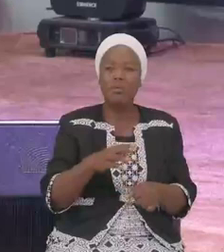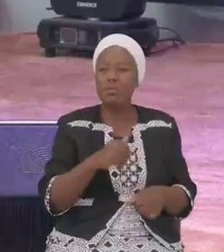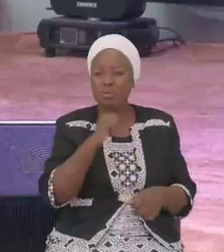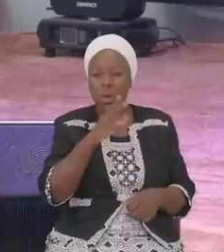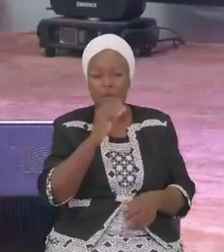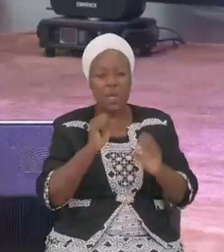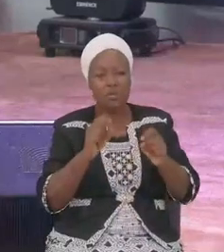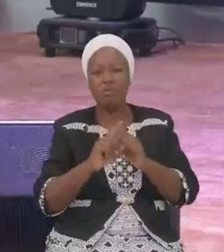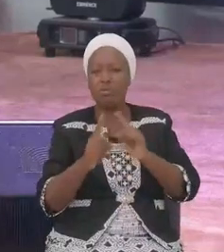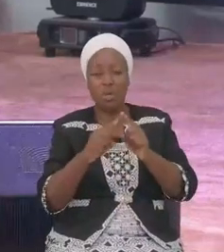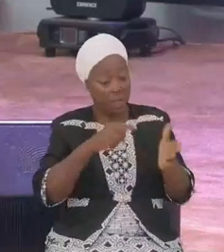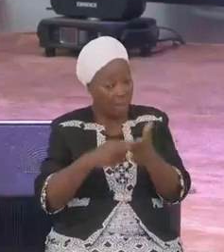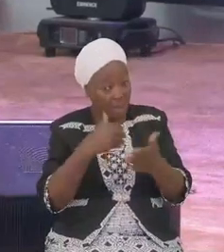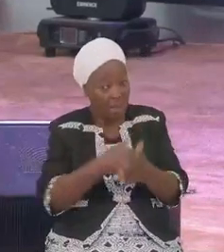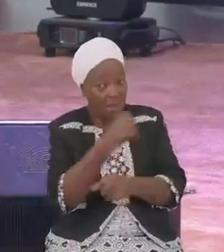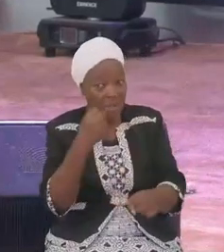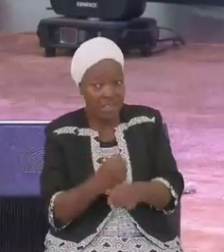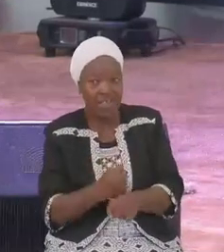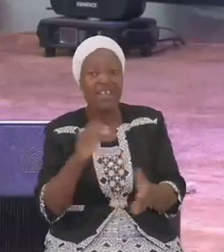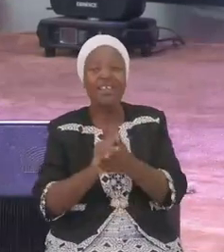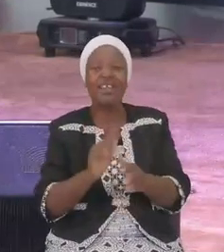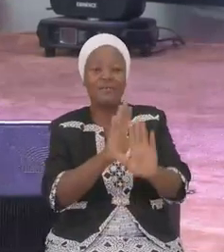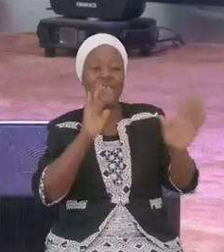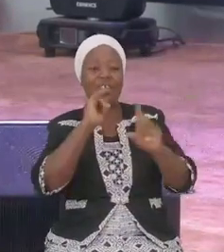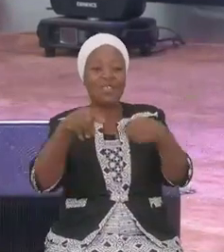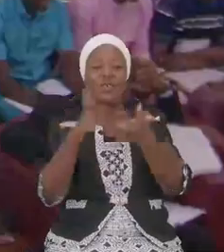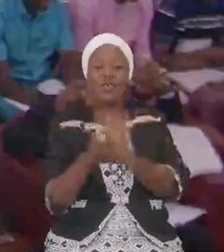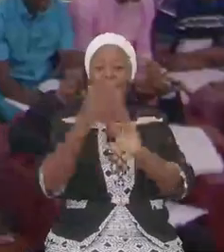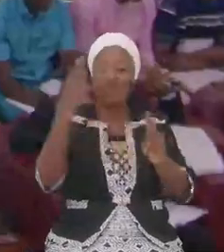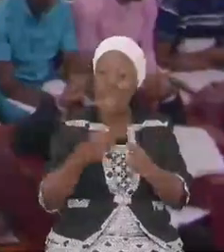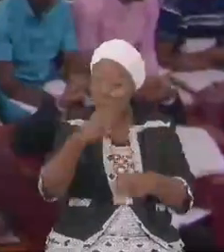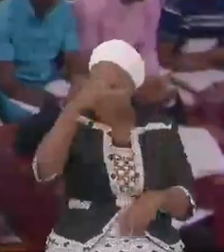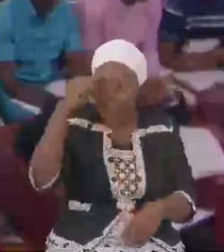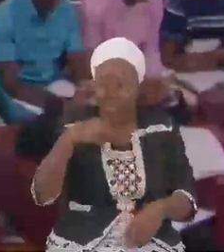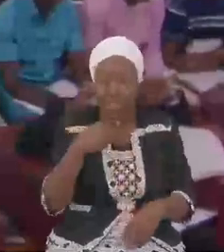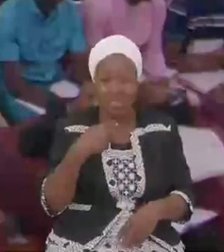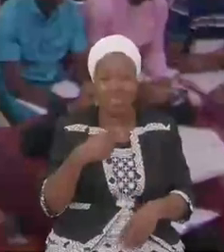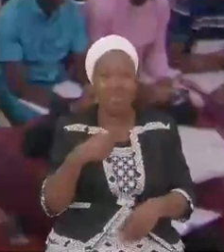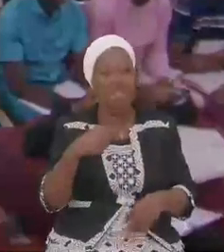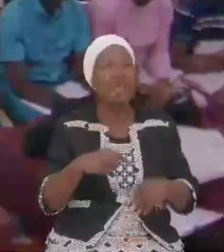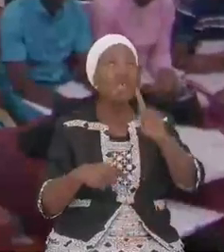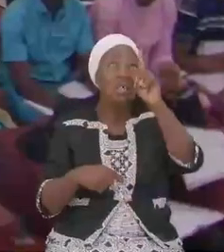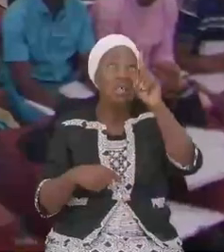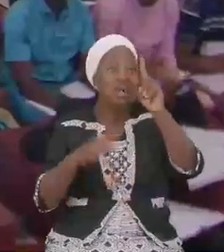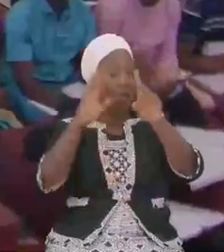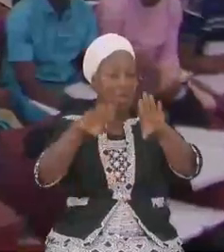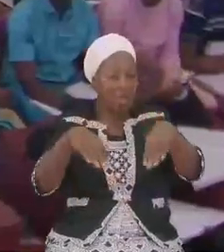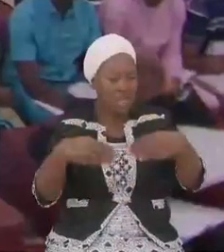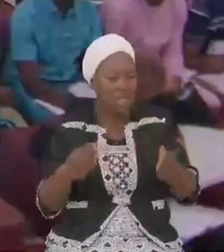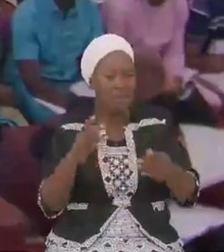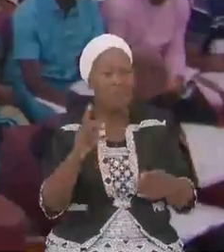vous ont plongé dans la boue. Cette année, la peur l'a ôté. De nous permettre, après